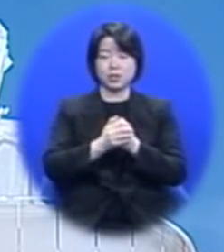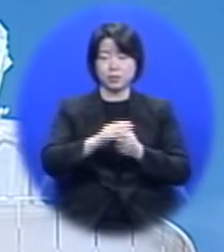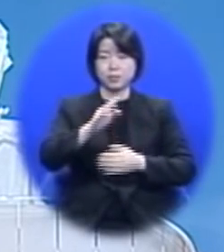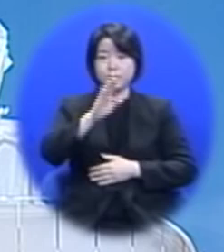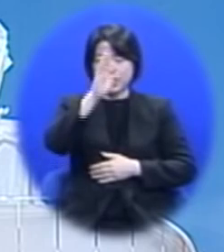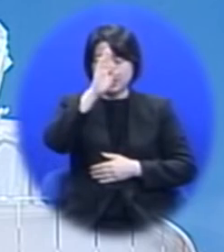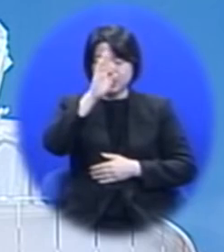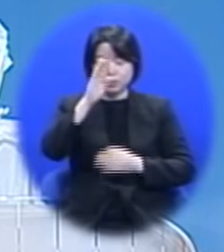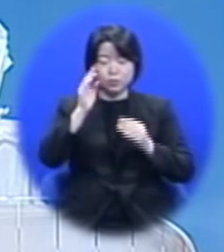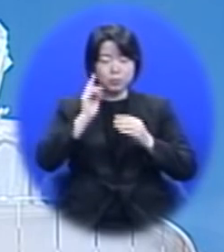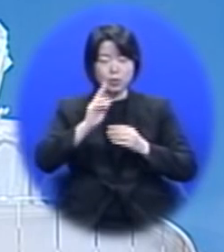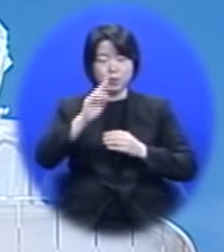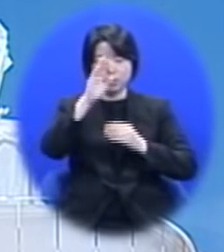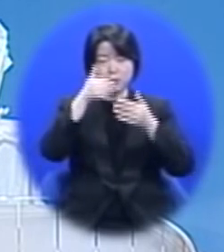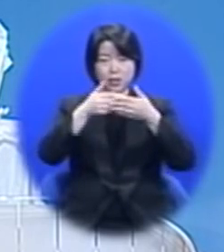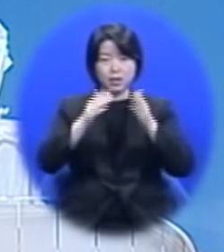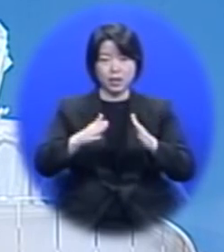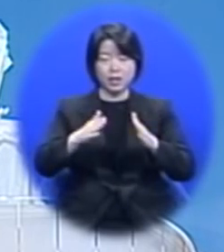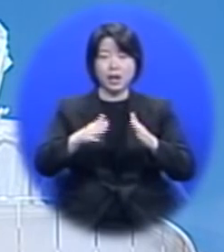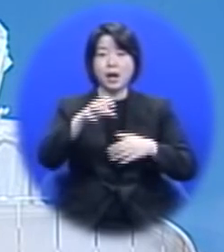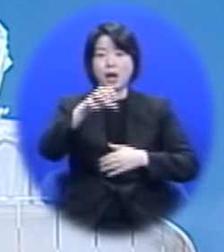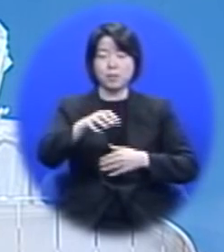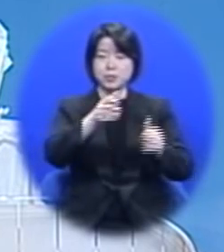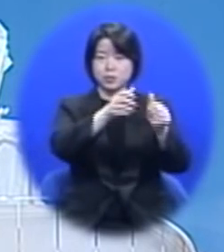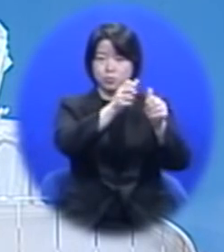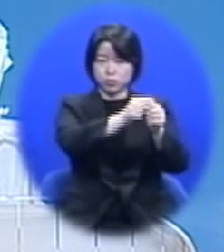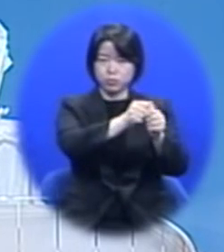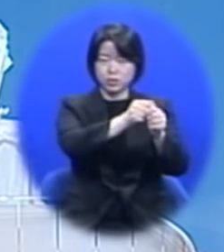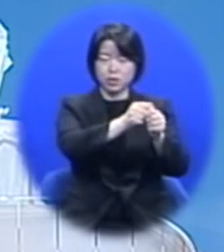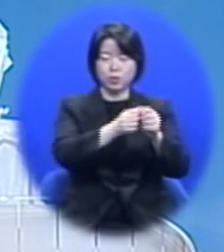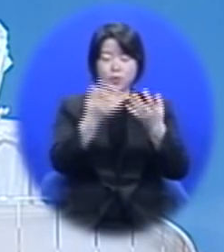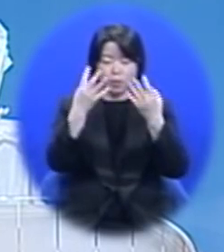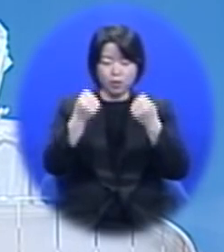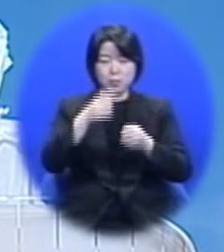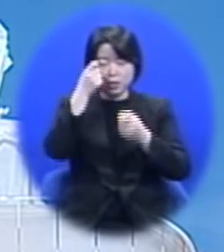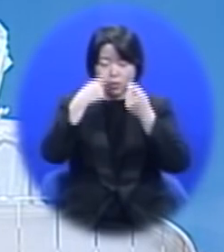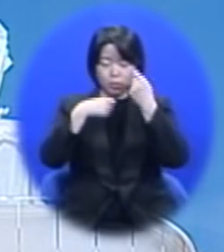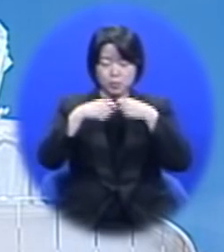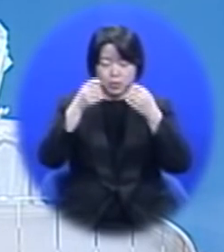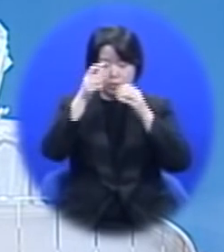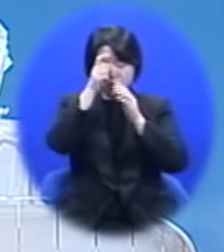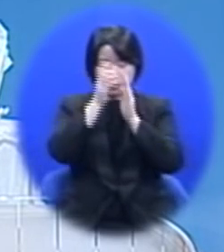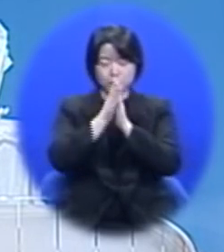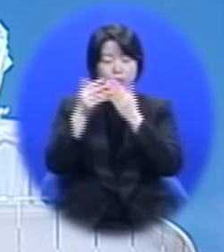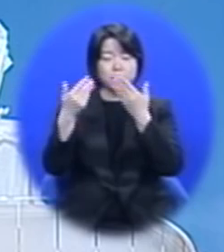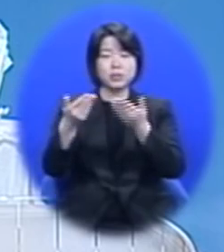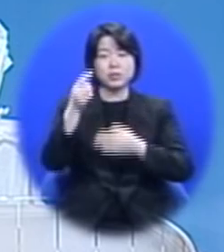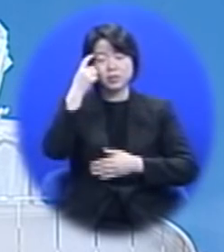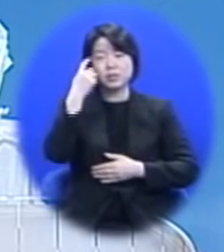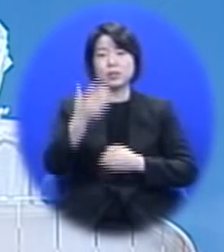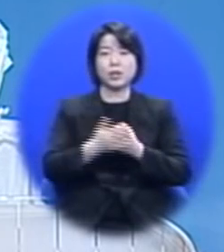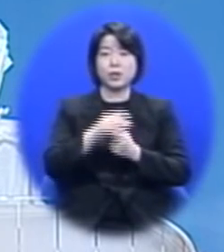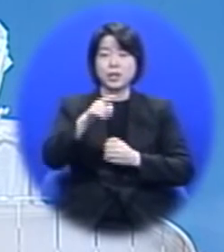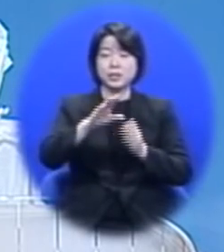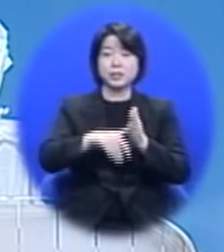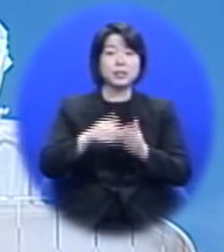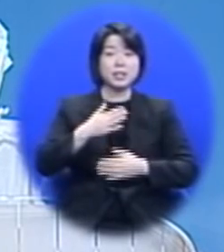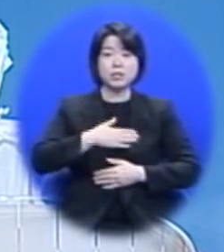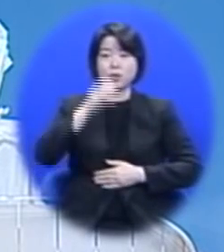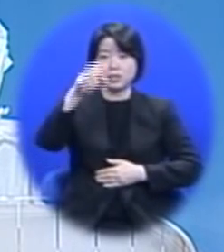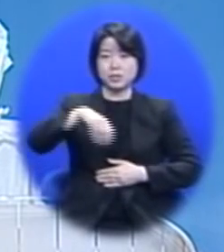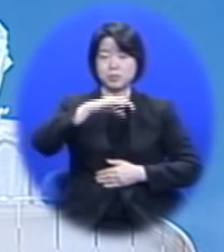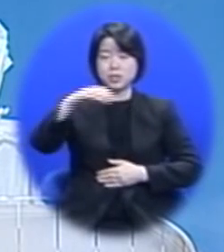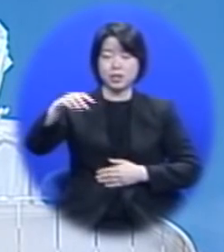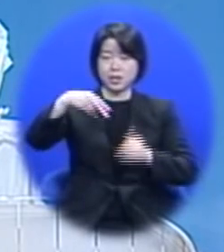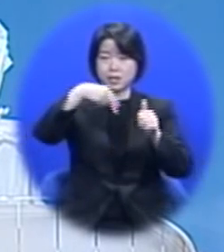중환자실 앞에서 정말 문을 붙잡고 얼마나 울면서 기도를 했을까요? 그때 저는 십자가에